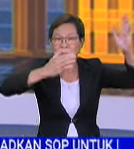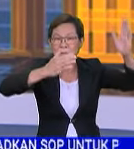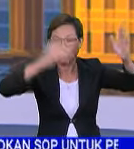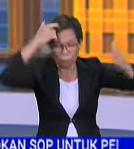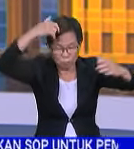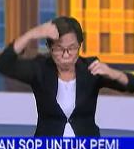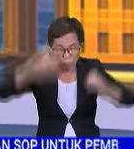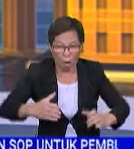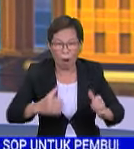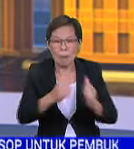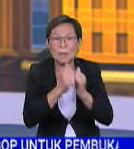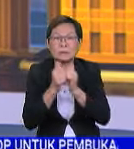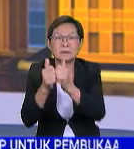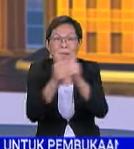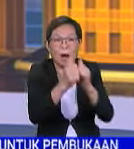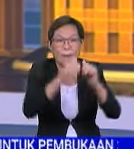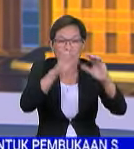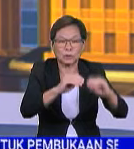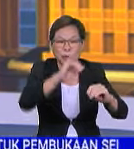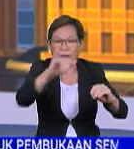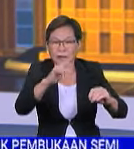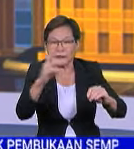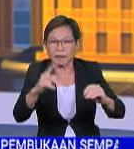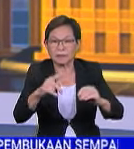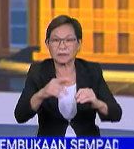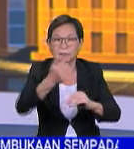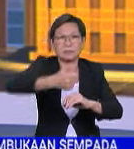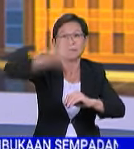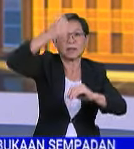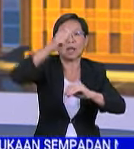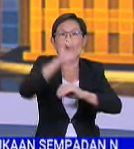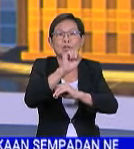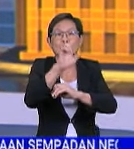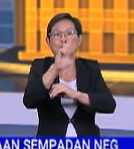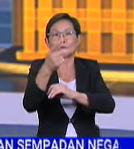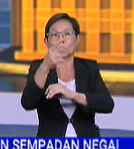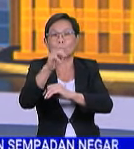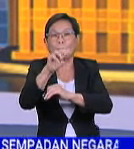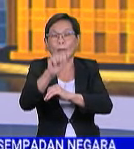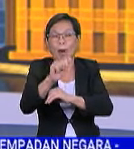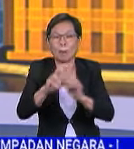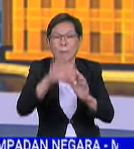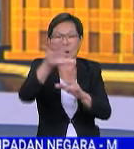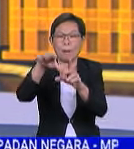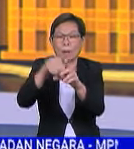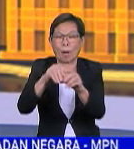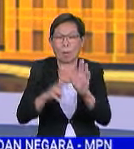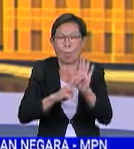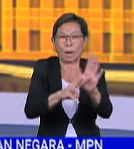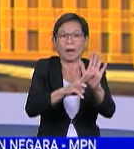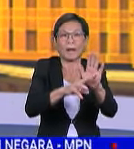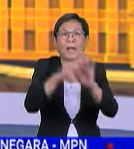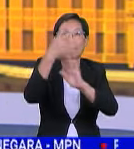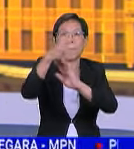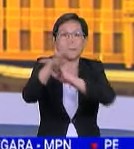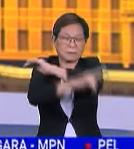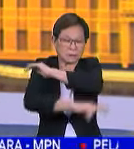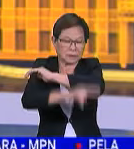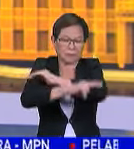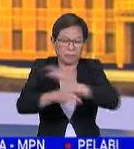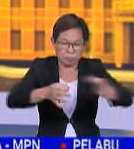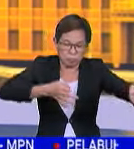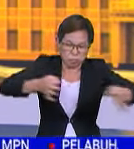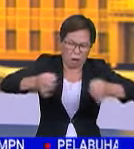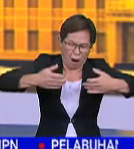diputuskan bersama menerusi mesyuarat jawatankuasa tertinggi Sukma melibatkan wakil kesemua 14 Negeri penjelasan